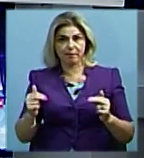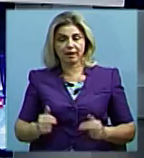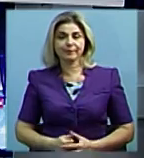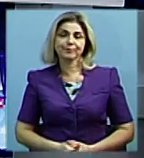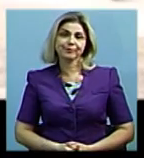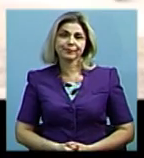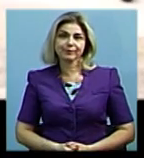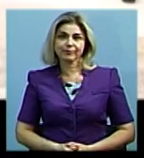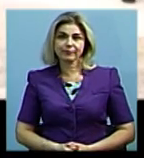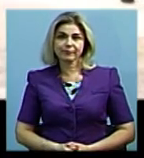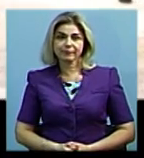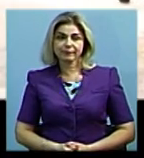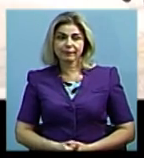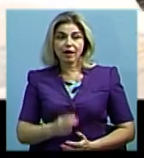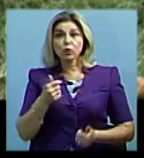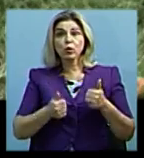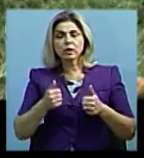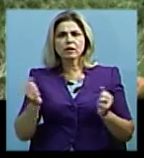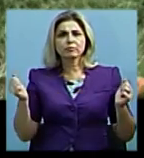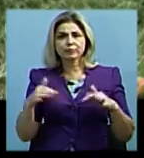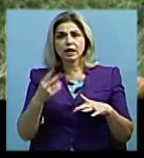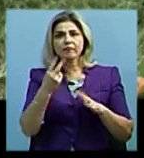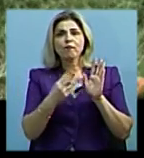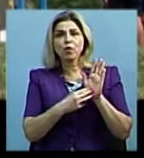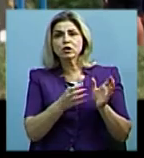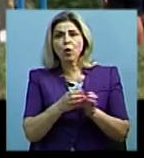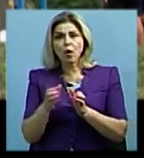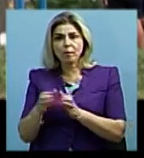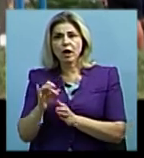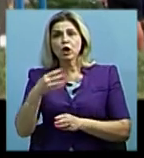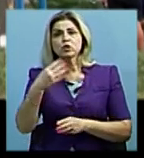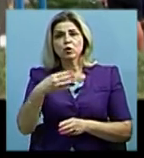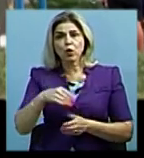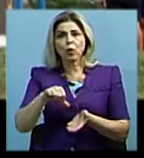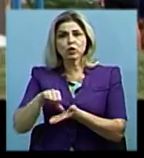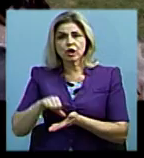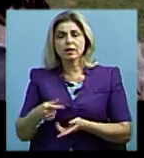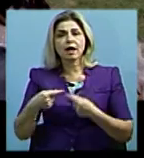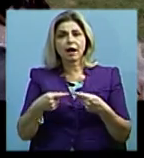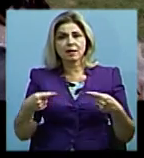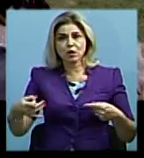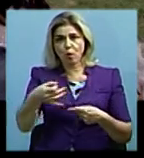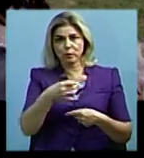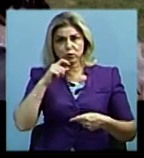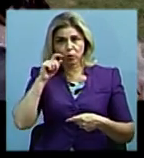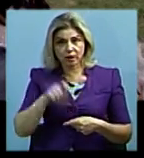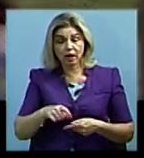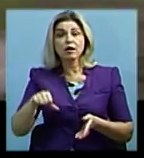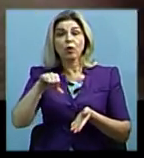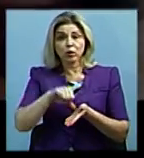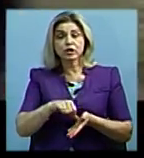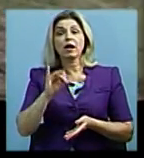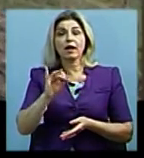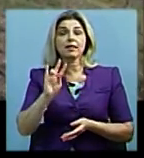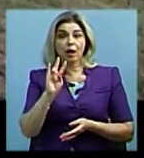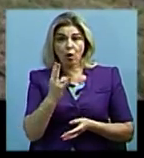Шалдибін. На турнір з'їхалось 28 команд та 40 учасників з різних областей України. Серед учасників і миколаївський